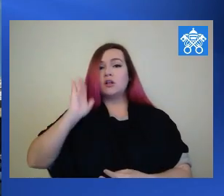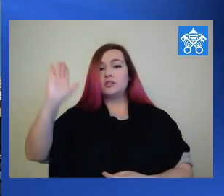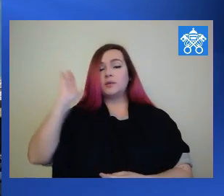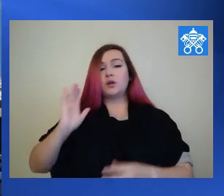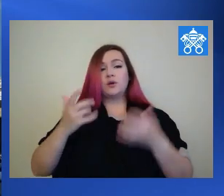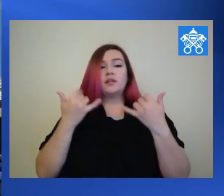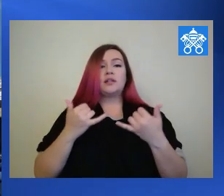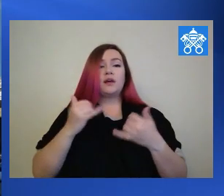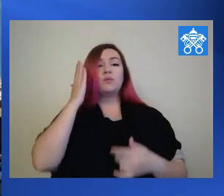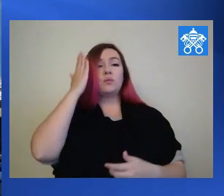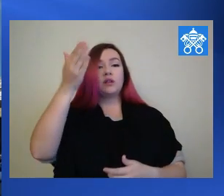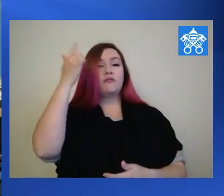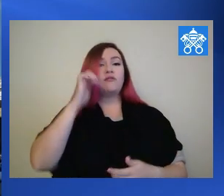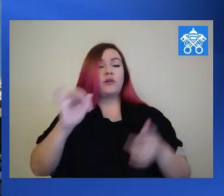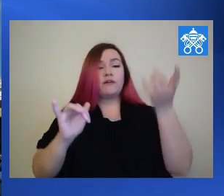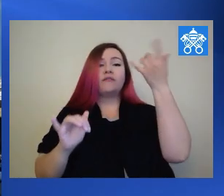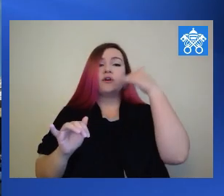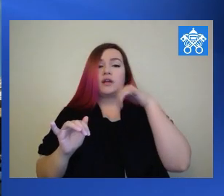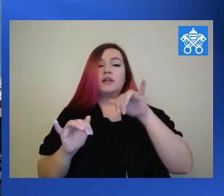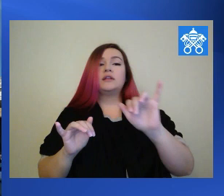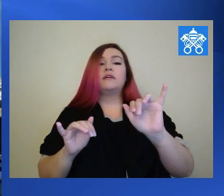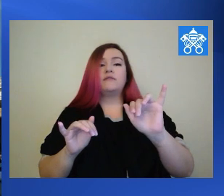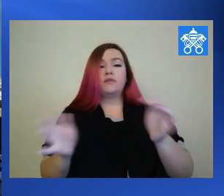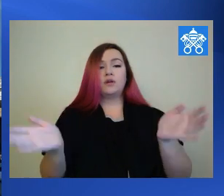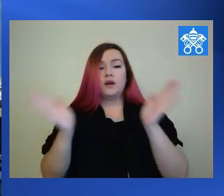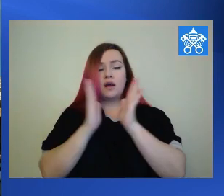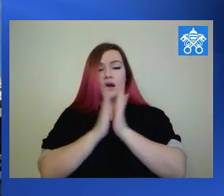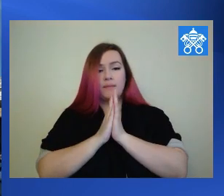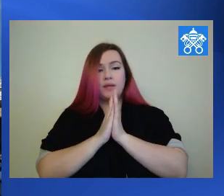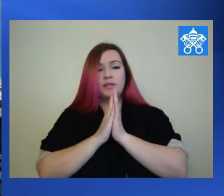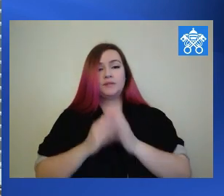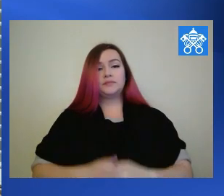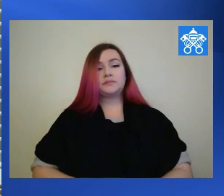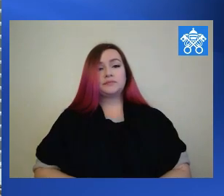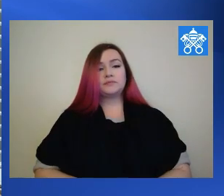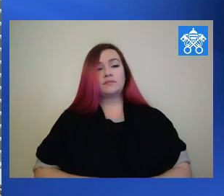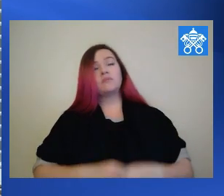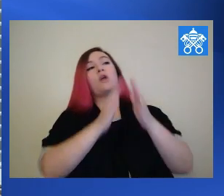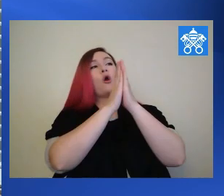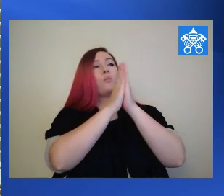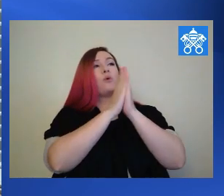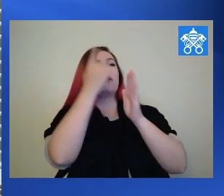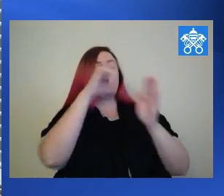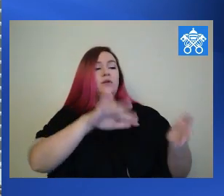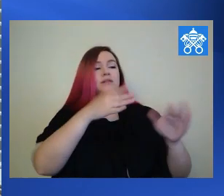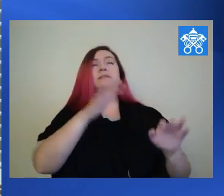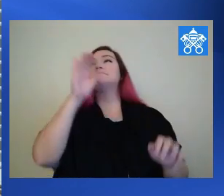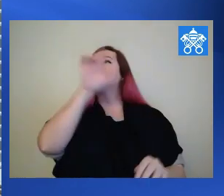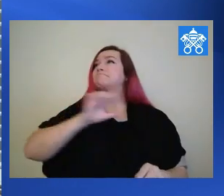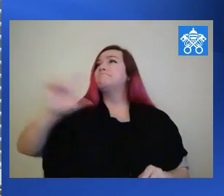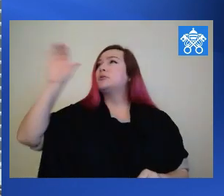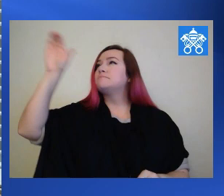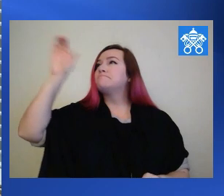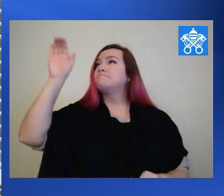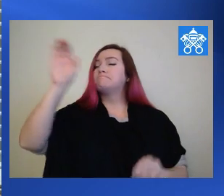in principio et nunc et semper, et in saecula saeculorum. Amen. Pro fidelibus defuntis, requiem aeternam dona